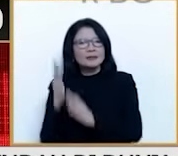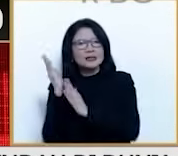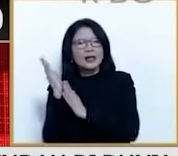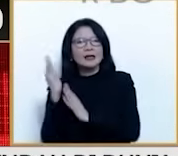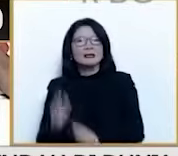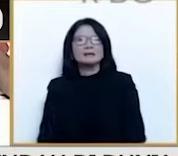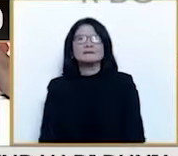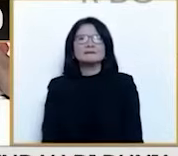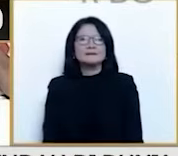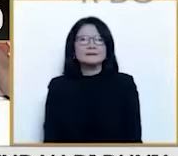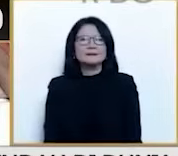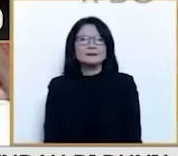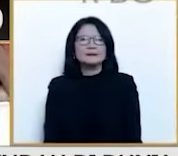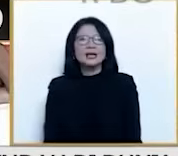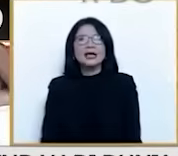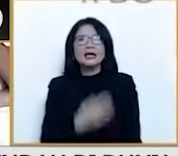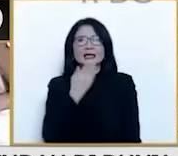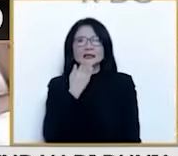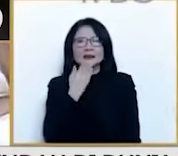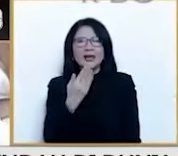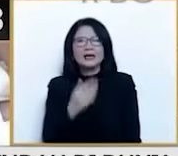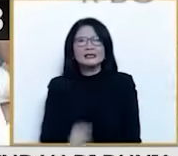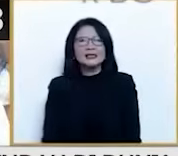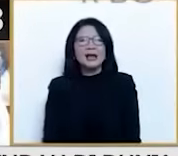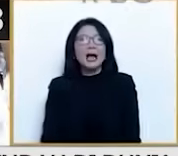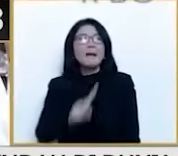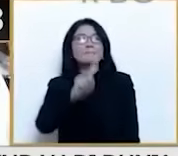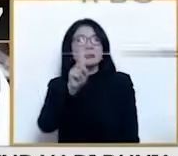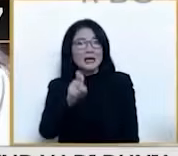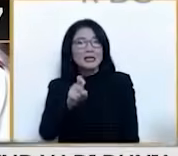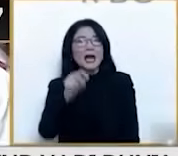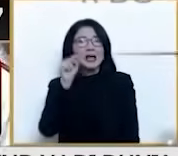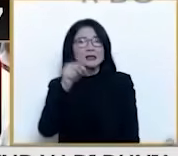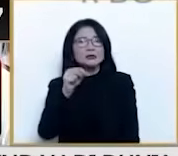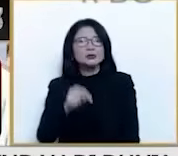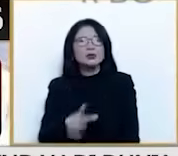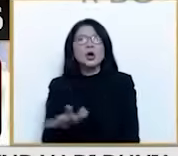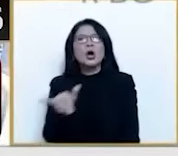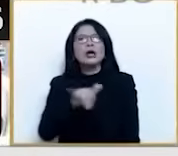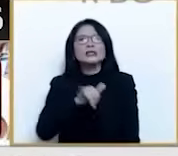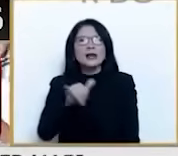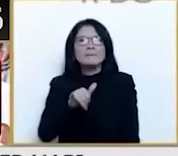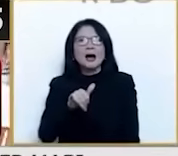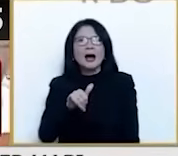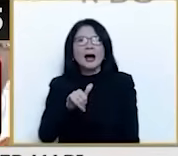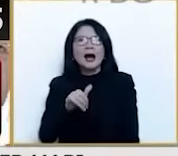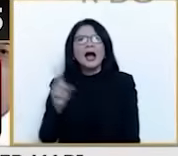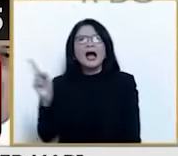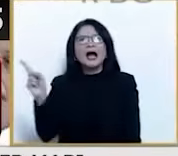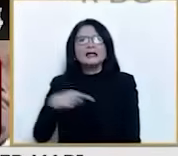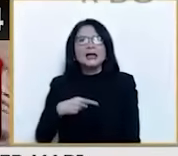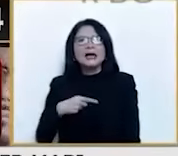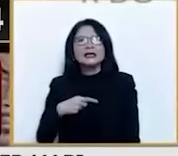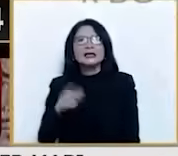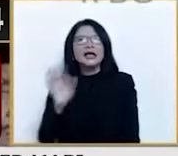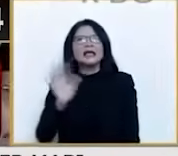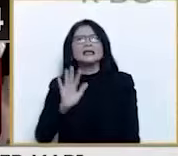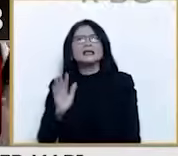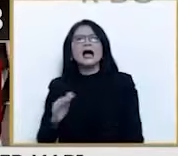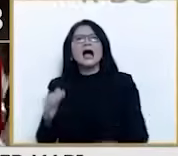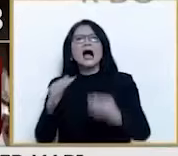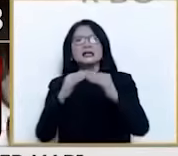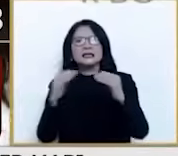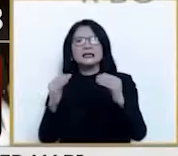Bapak. Terima kasih. Pertanyaan tadi sama datang dari ketidakadilan tata